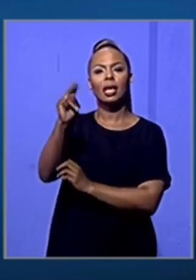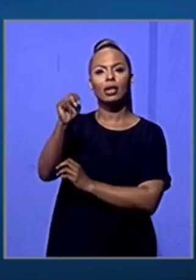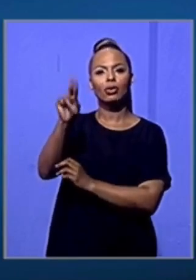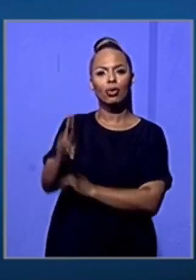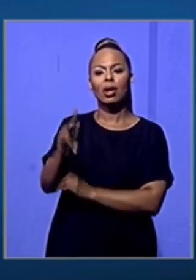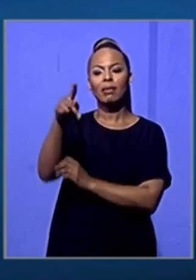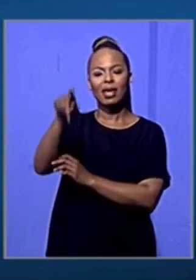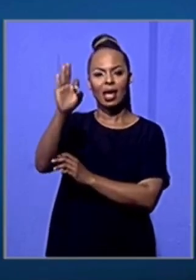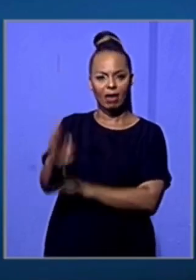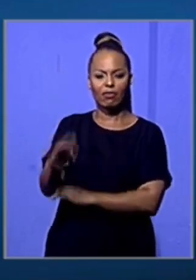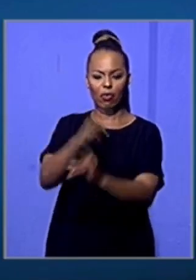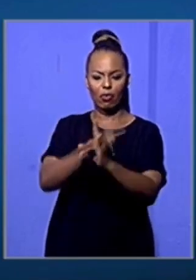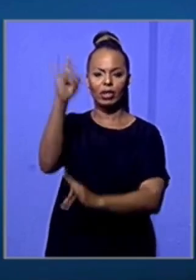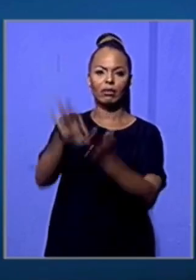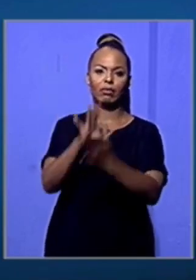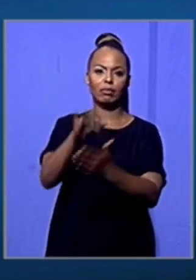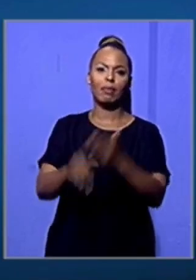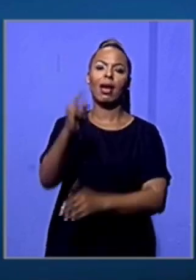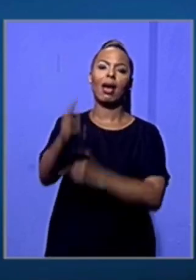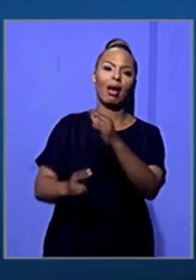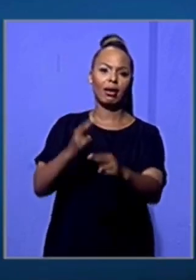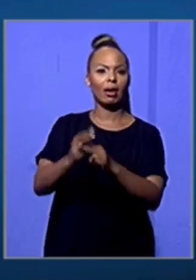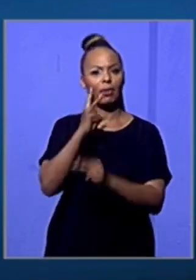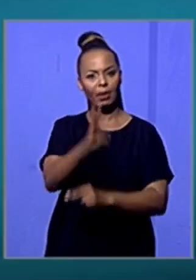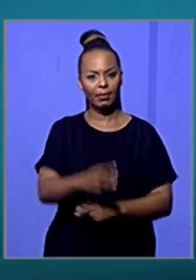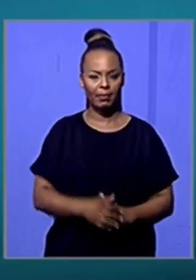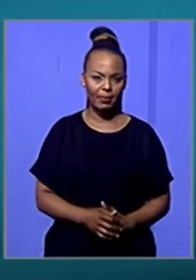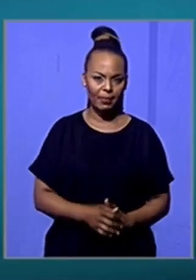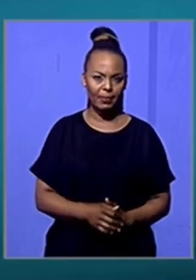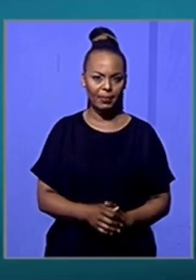lone le le yang go fenya ditlhopho gape.